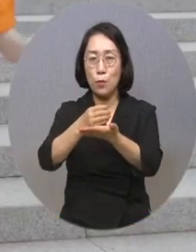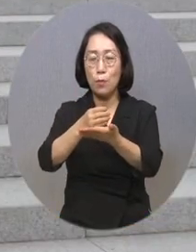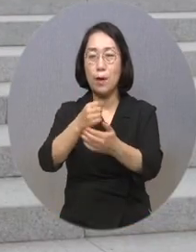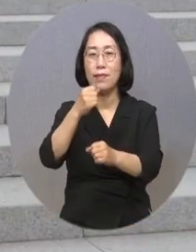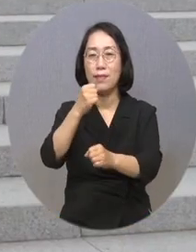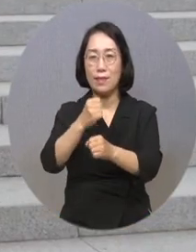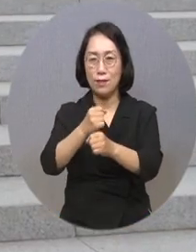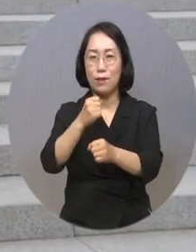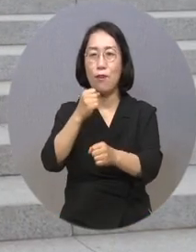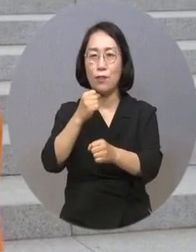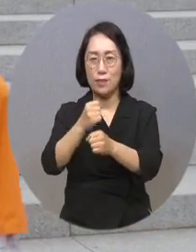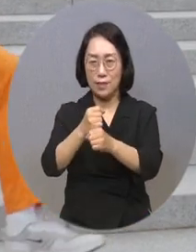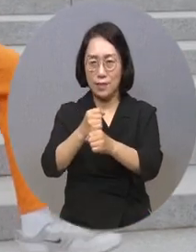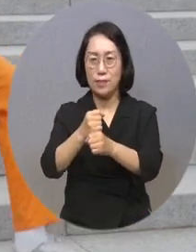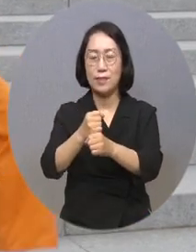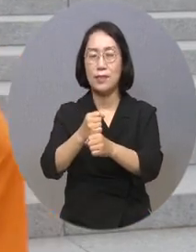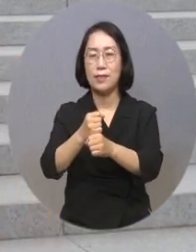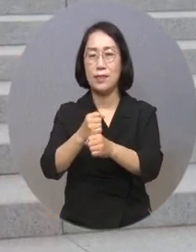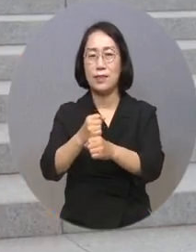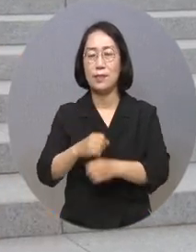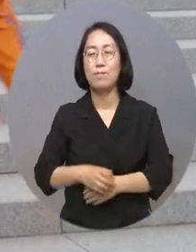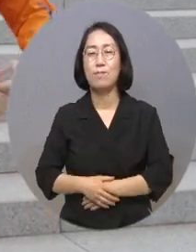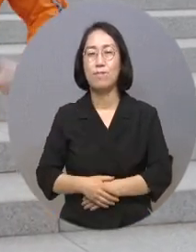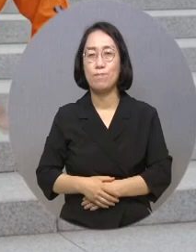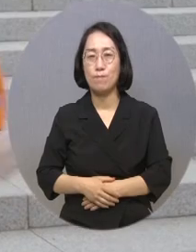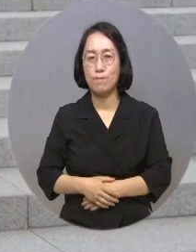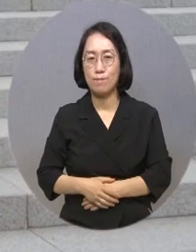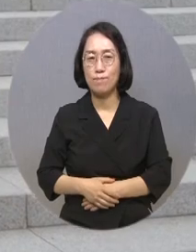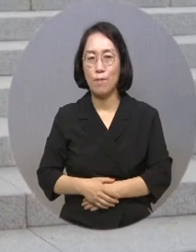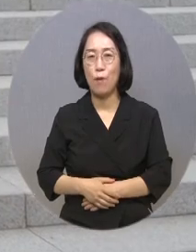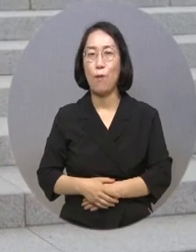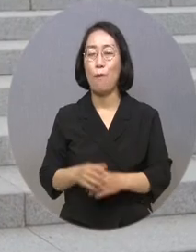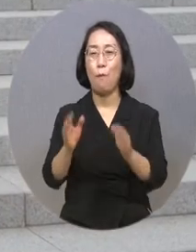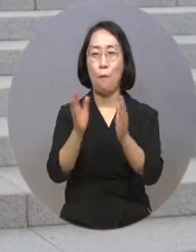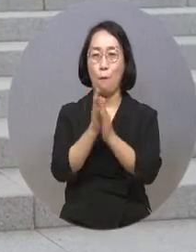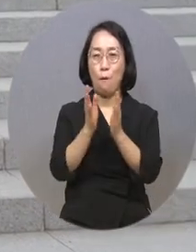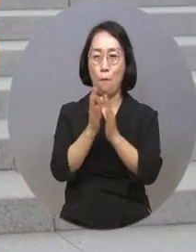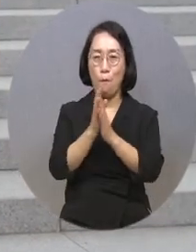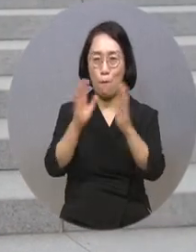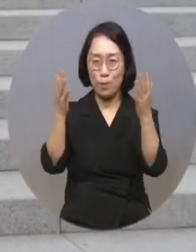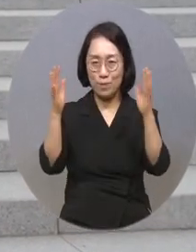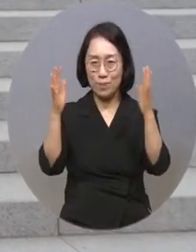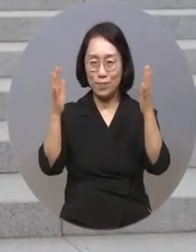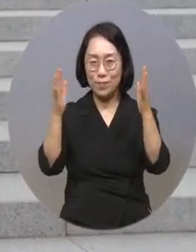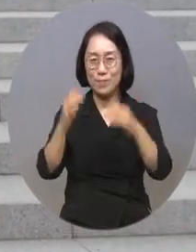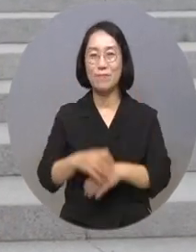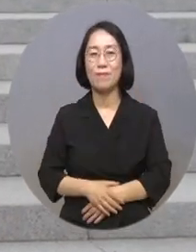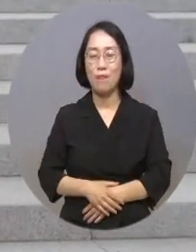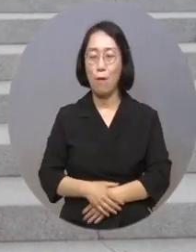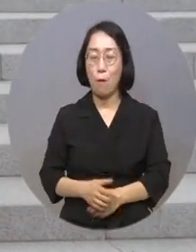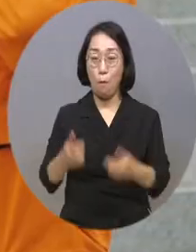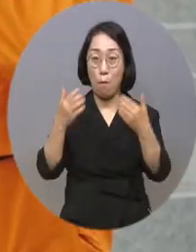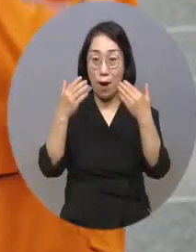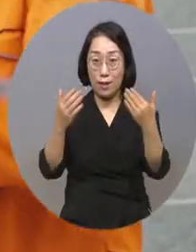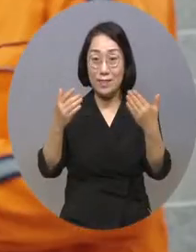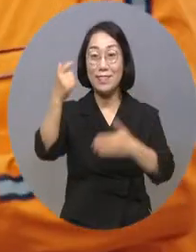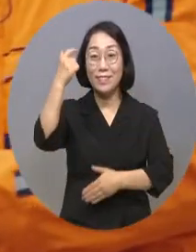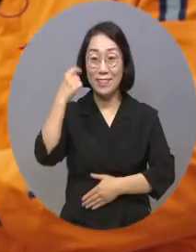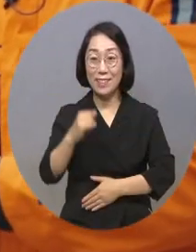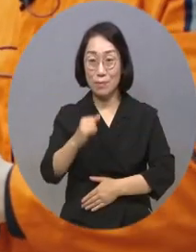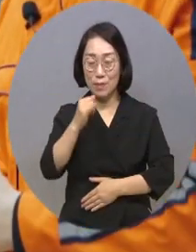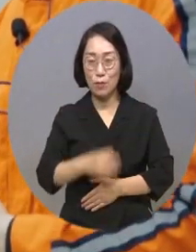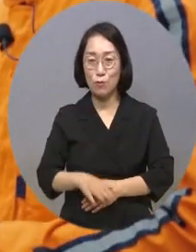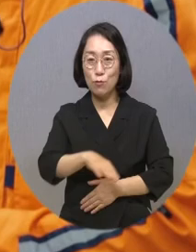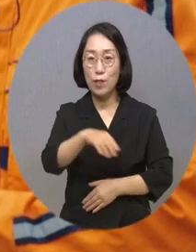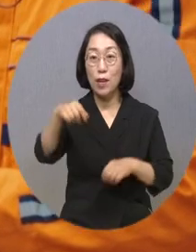대주잔으로 만들었지. 이거 확실히 느낌이 있네. 네, 이게 저희 품바